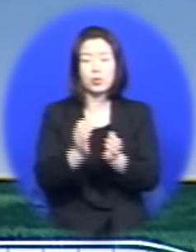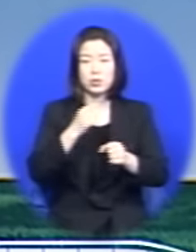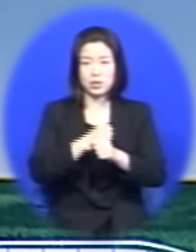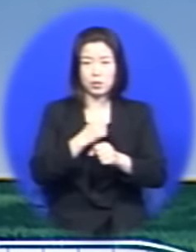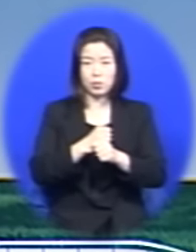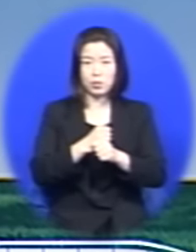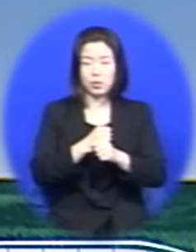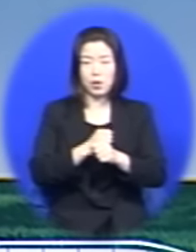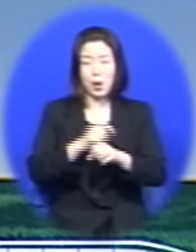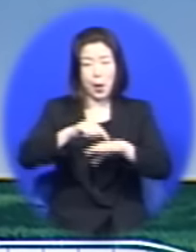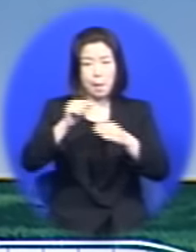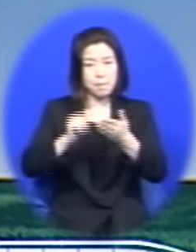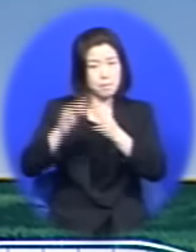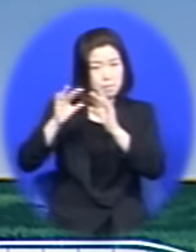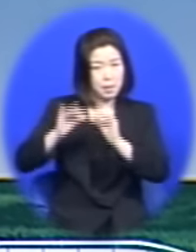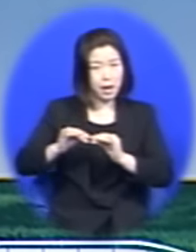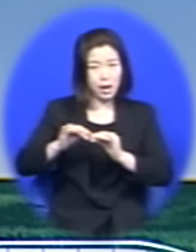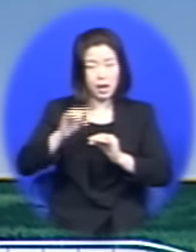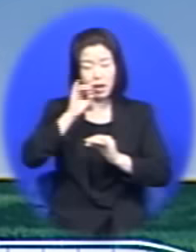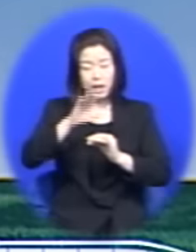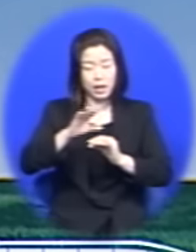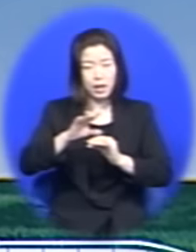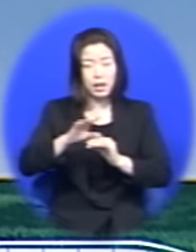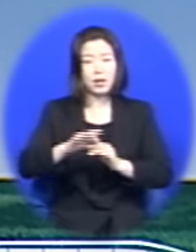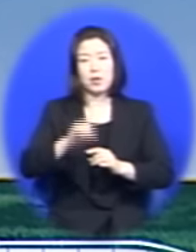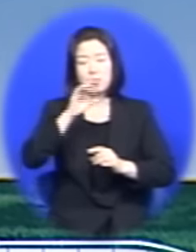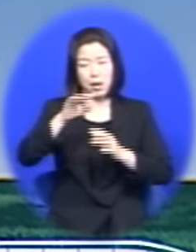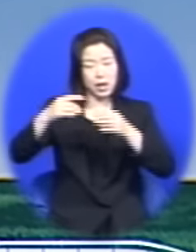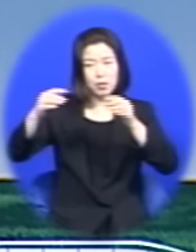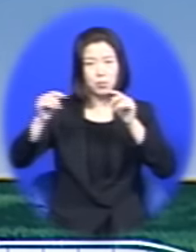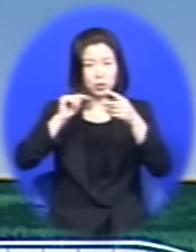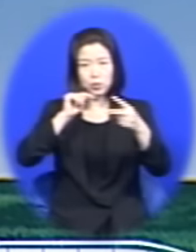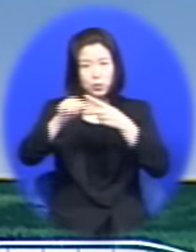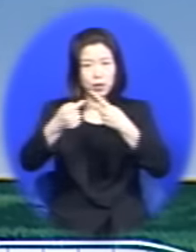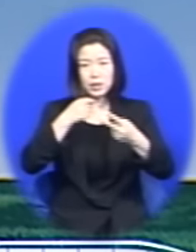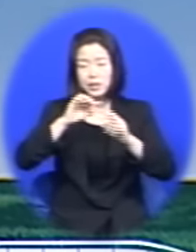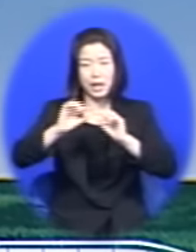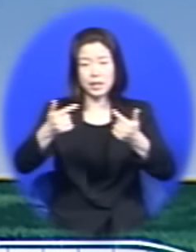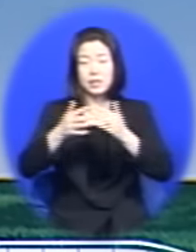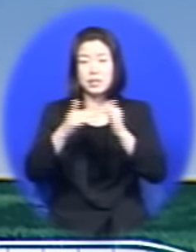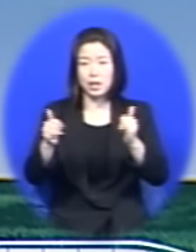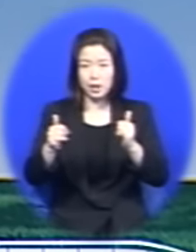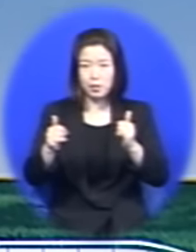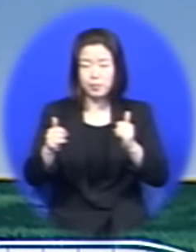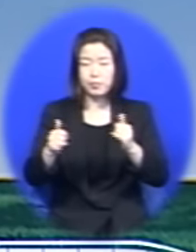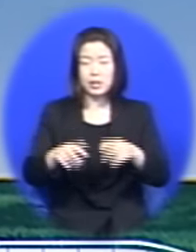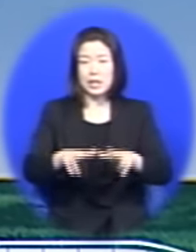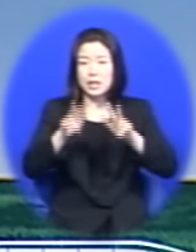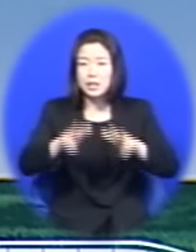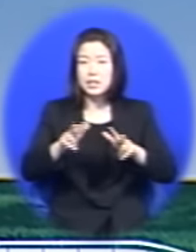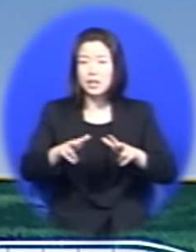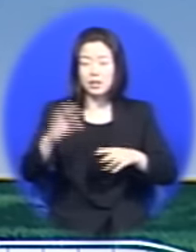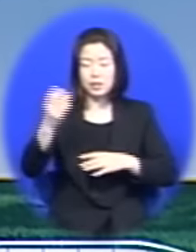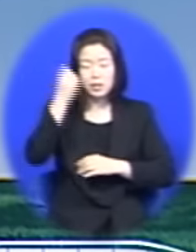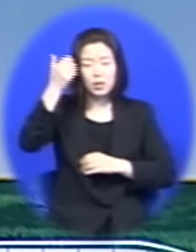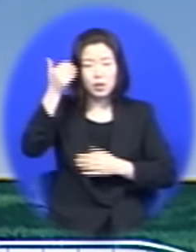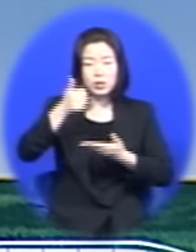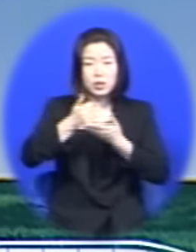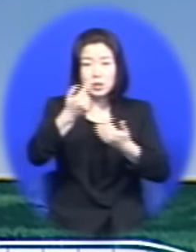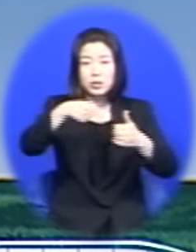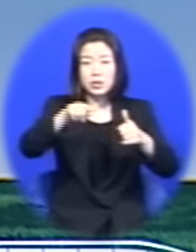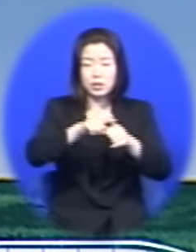마음이 안 드는 사람, 말이 안 통하는 사람 좋아요. 이제는 성령님을 의지하여